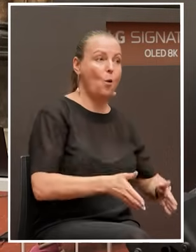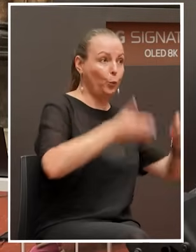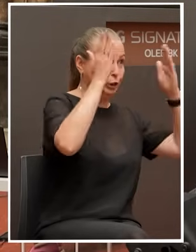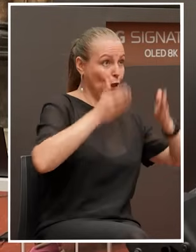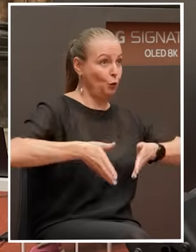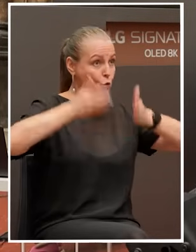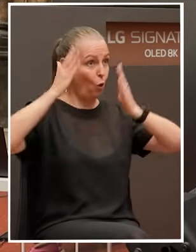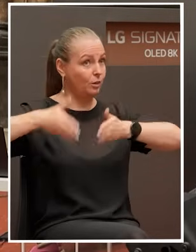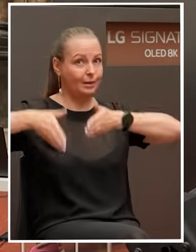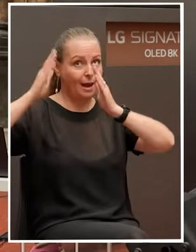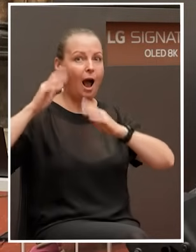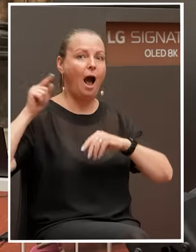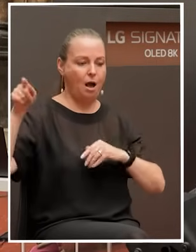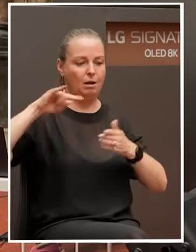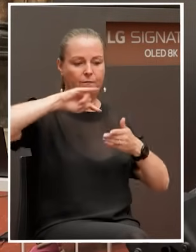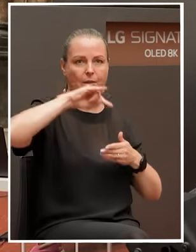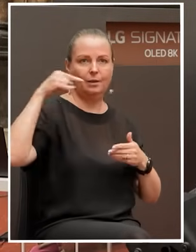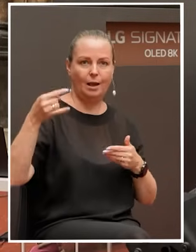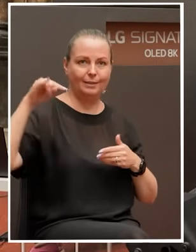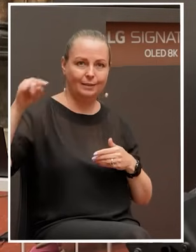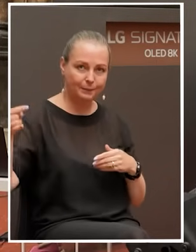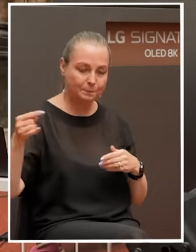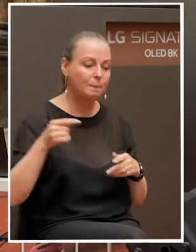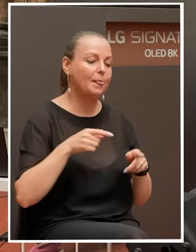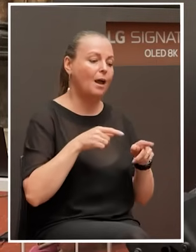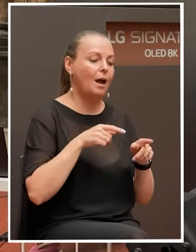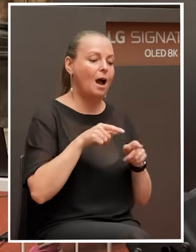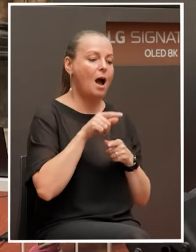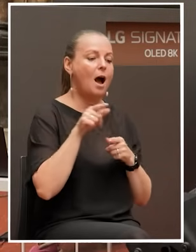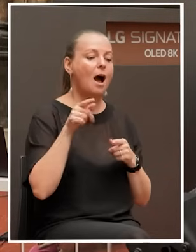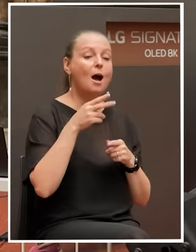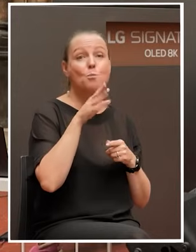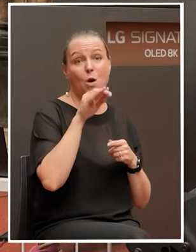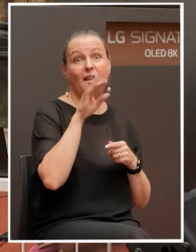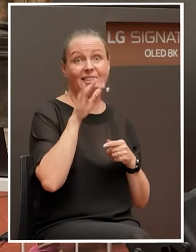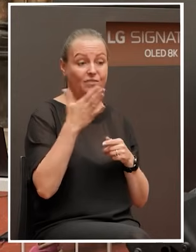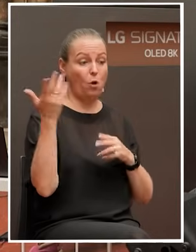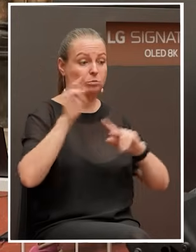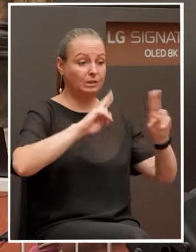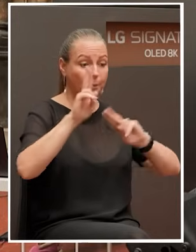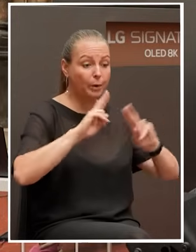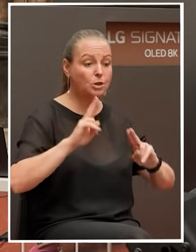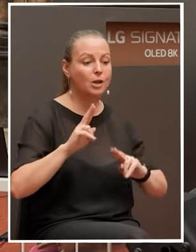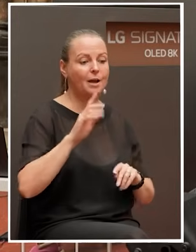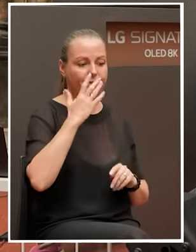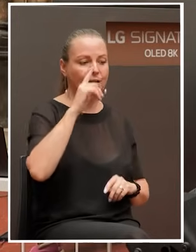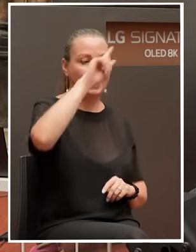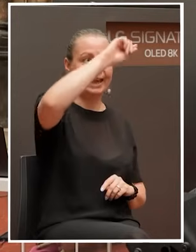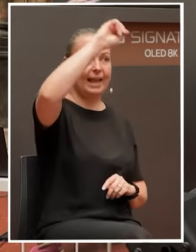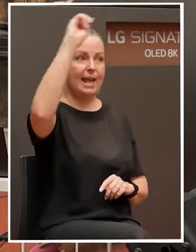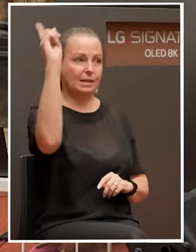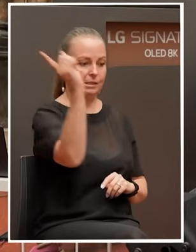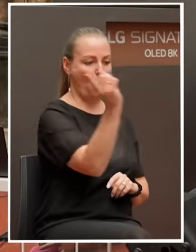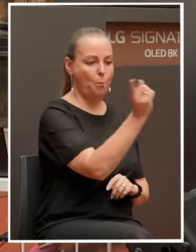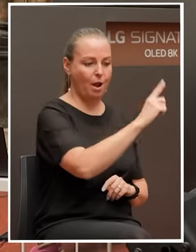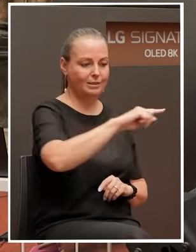композиции, но есть несколько исключений, мы поймем, что, во-первых, мотив, который он изображает, это S-образная излучина